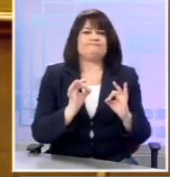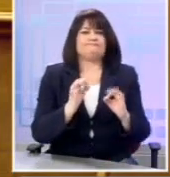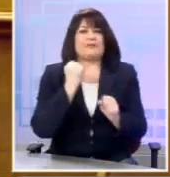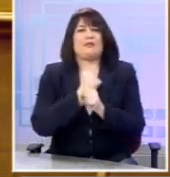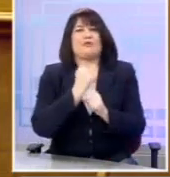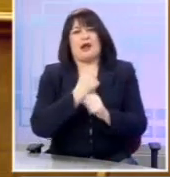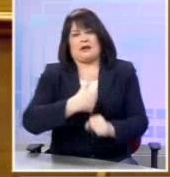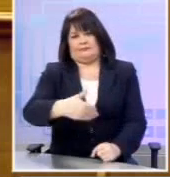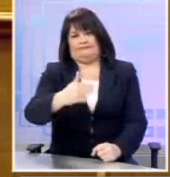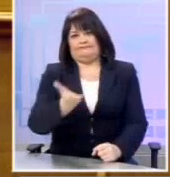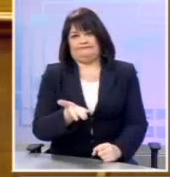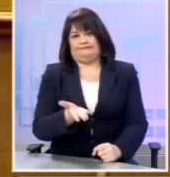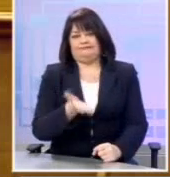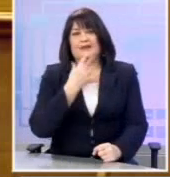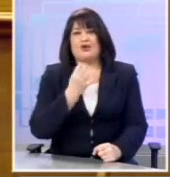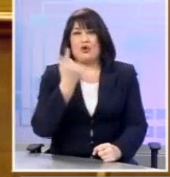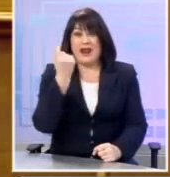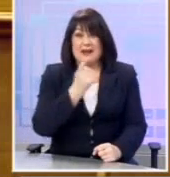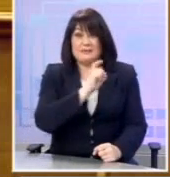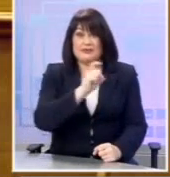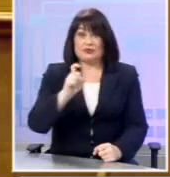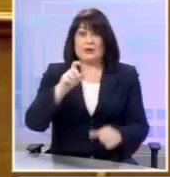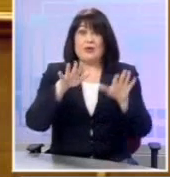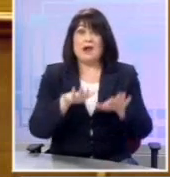εργάσιμου βίου, διότι έχουμε 1,5 εκατομμύριο ανέργους.